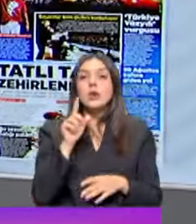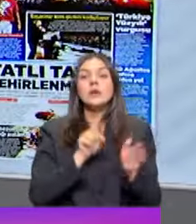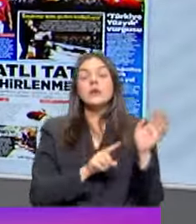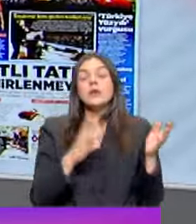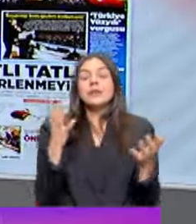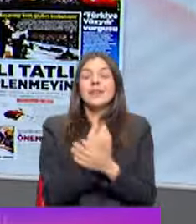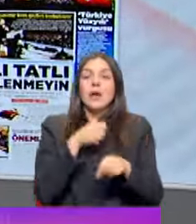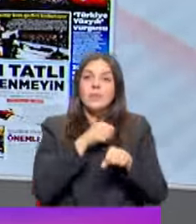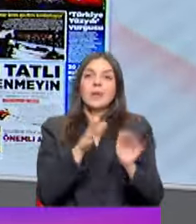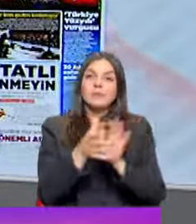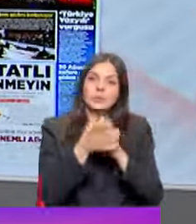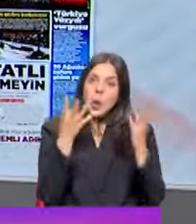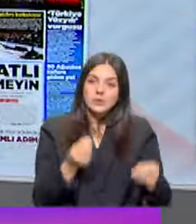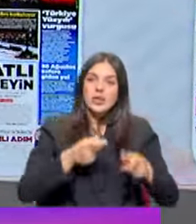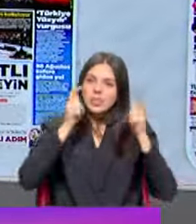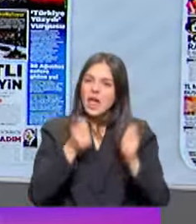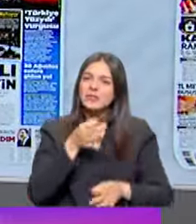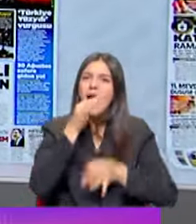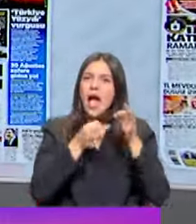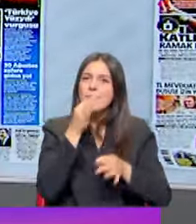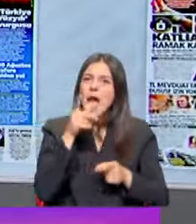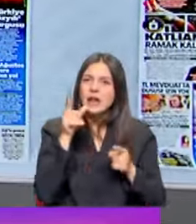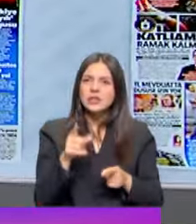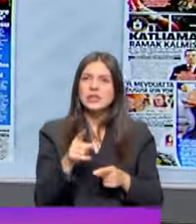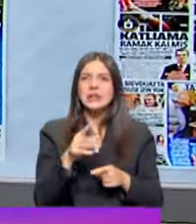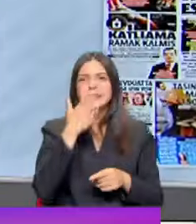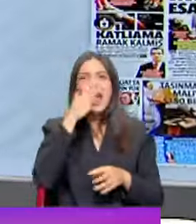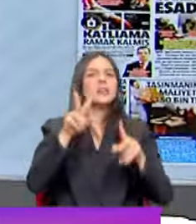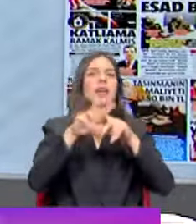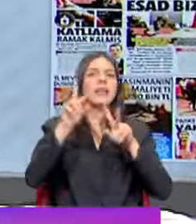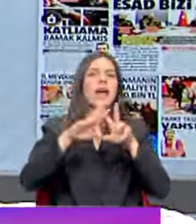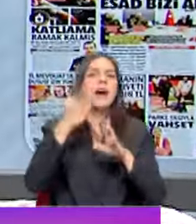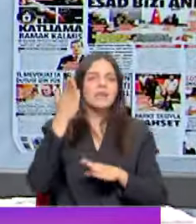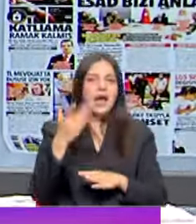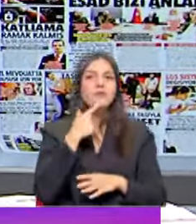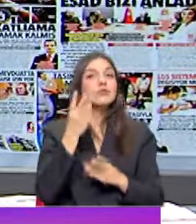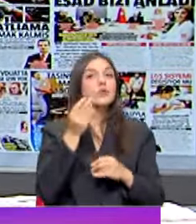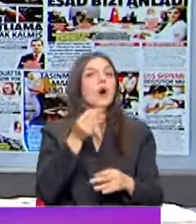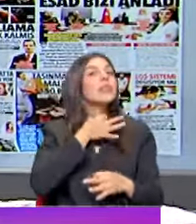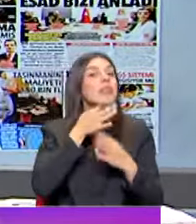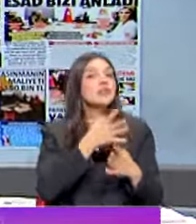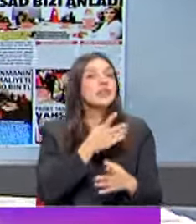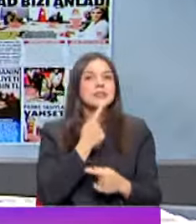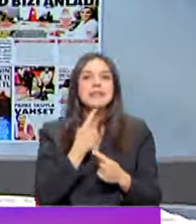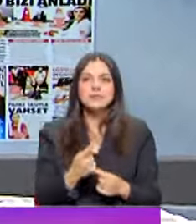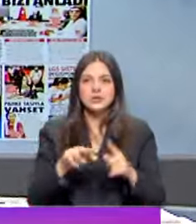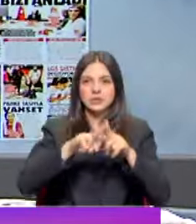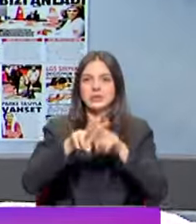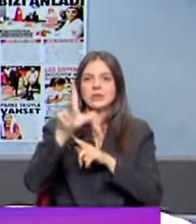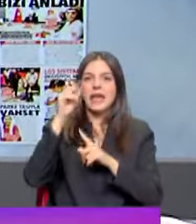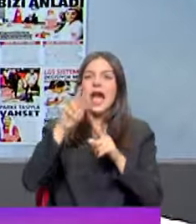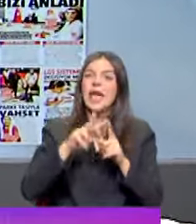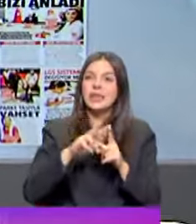Bayramımız kutlu olsun. Gerçek habercilik sadece NAV'da diyor Çok teşekkür ederiz demiş. Aylin